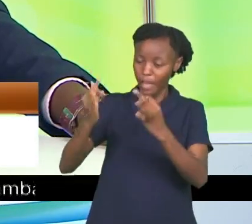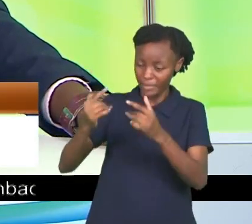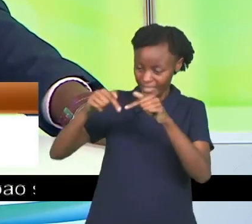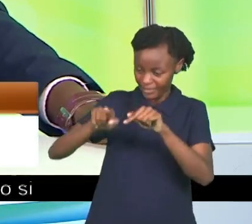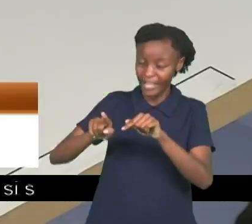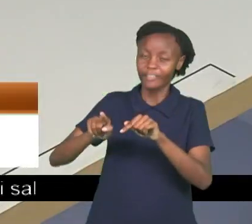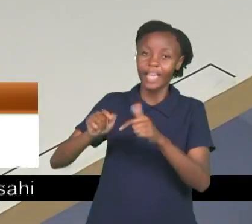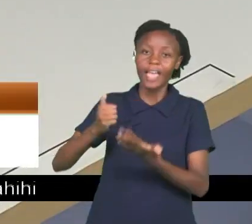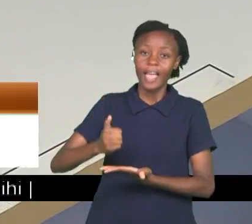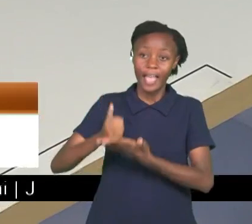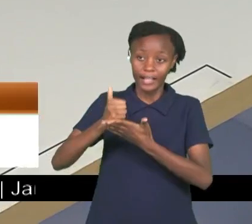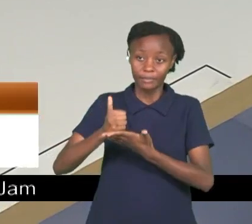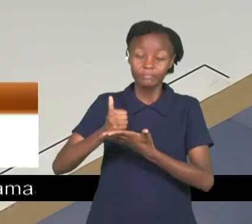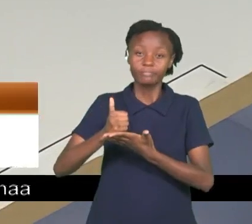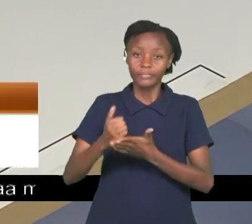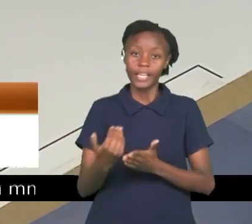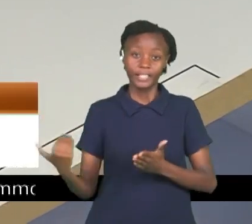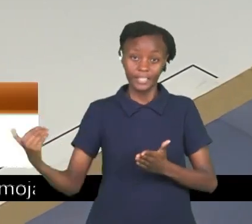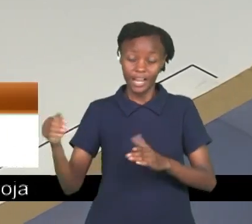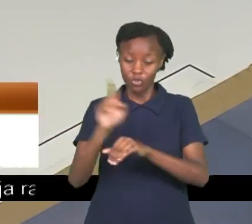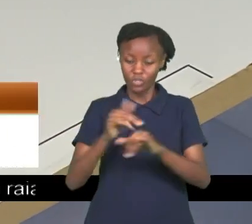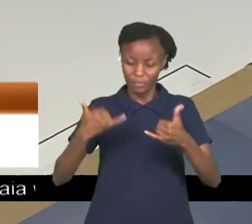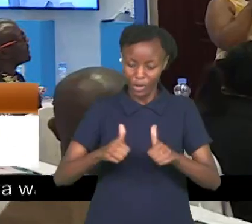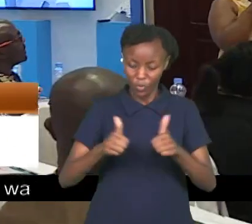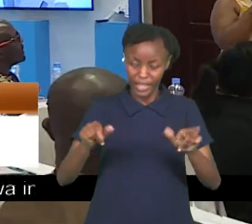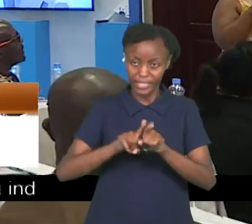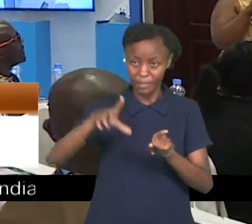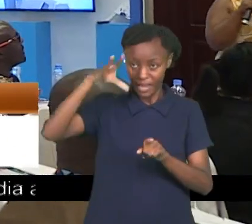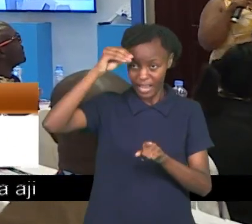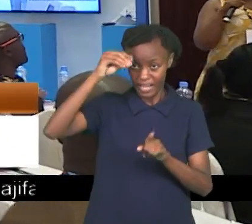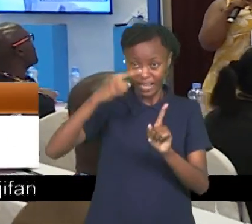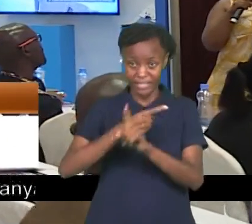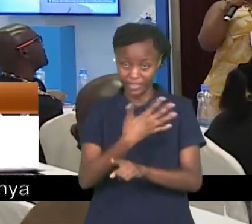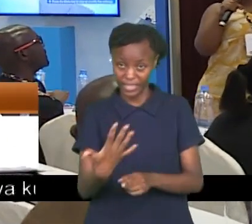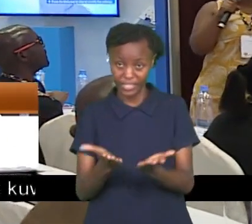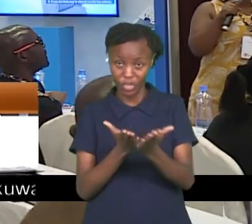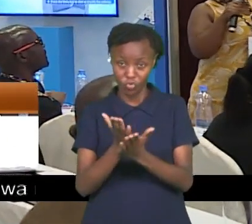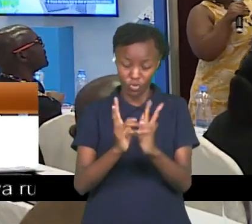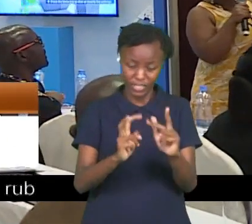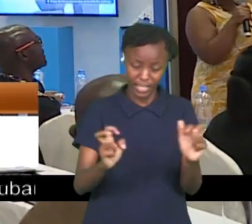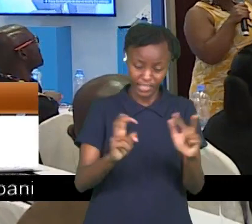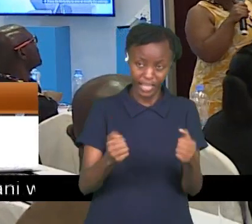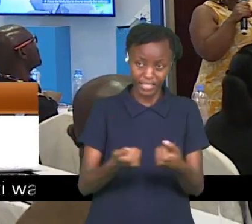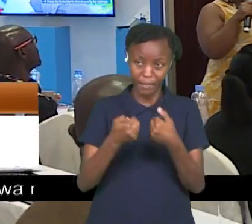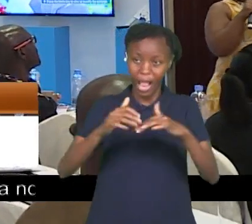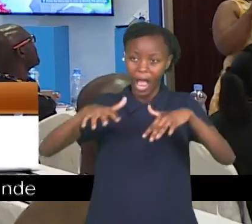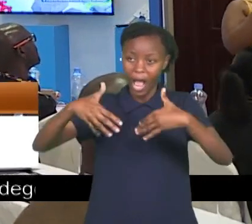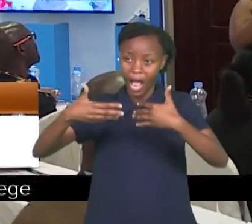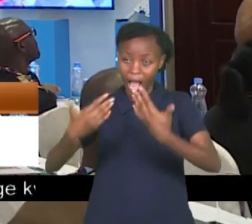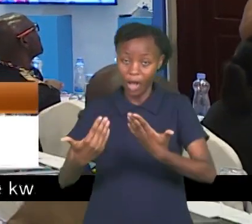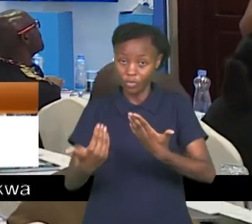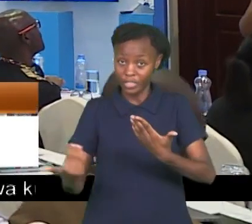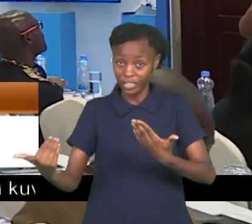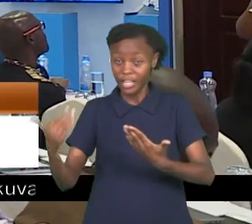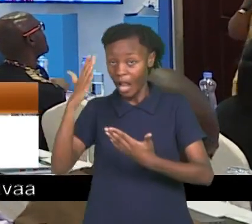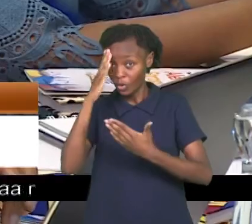kujifurahisha kupitia michezo mizuri ya mitandaoni pamoja na kujifunza masuala muhimu. Kulingana na utafiti utafiti uliofanywa kuhusiana na jinsi watu wanavyofahamu